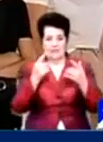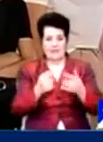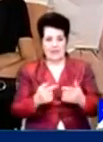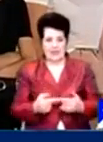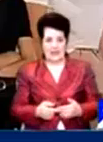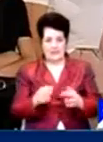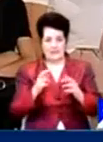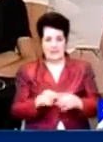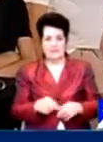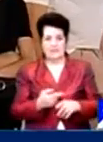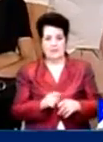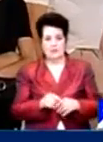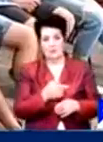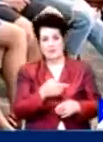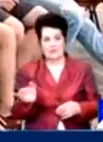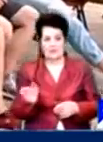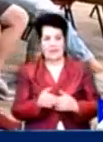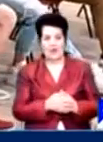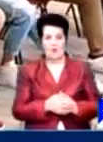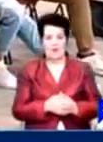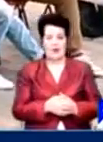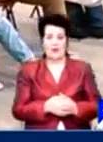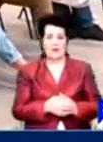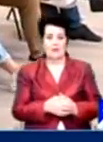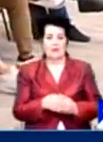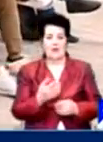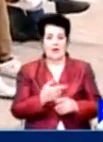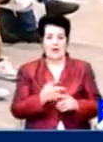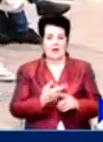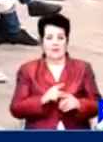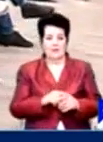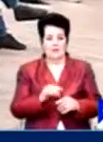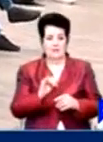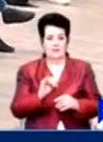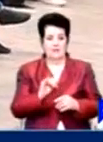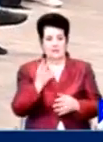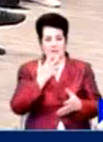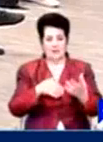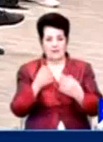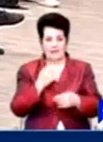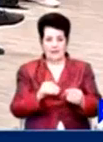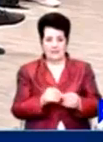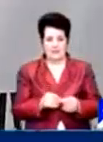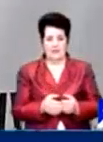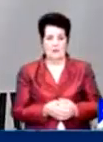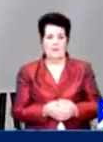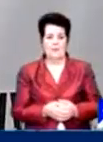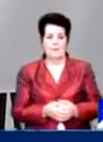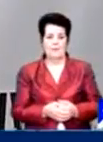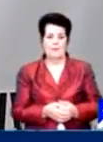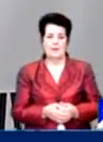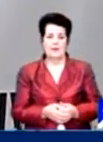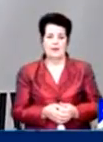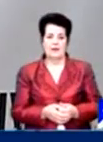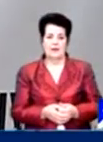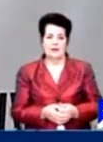cum se dă la o parte, să zicem, falsitatea, da, știrile false și toate chestiile care manipulează.